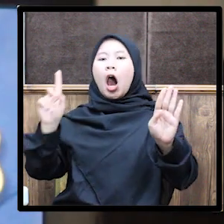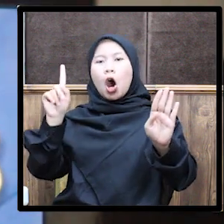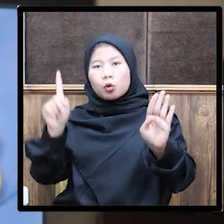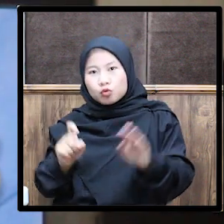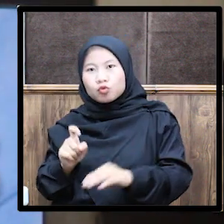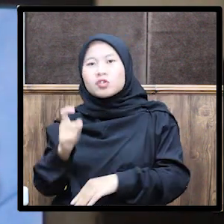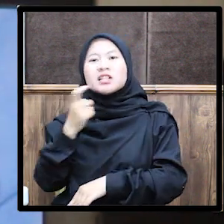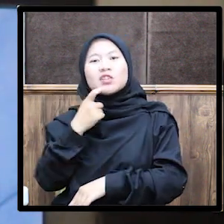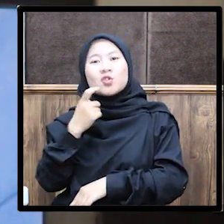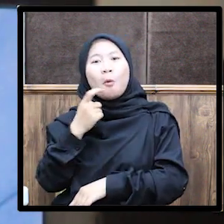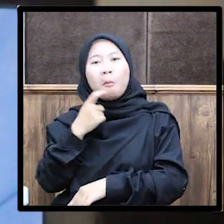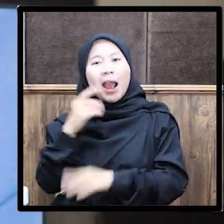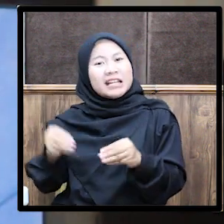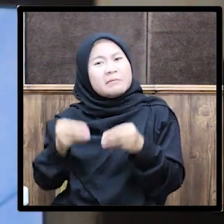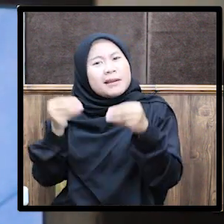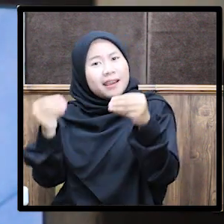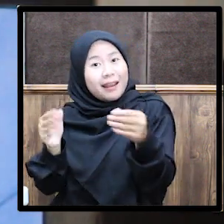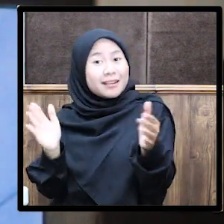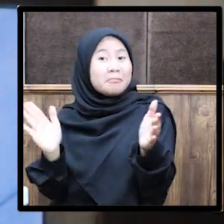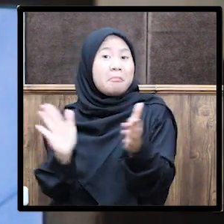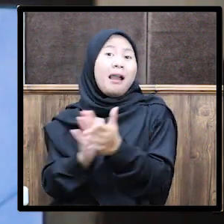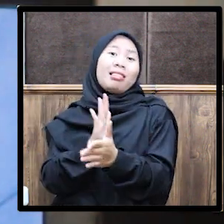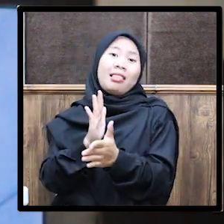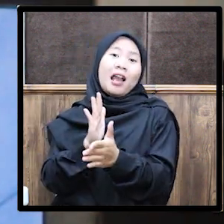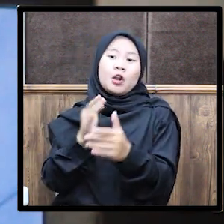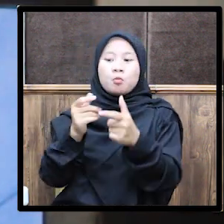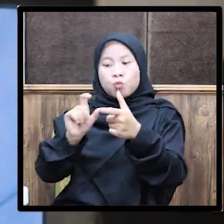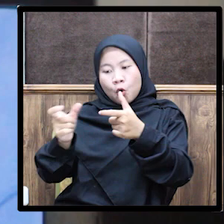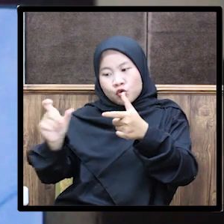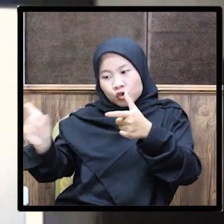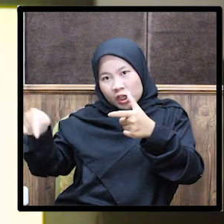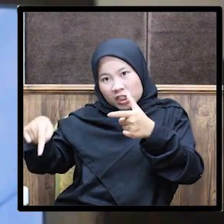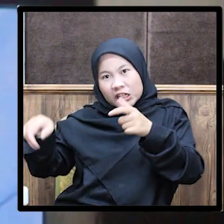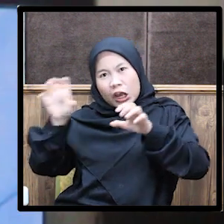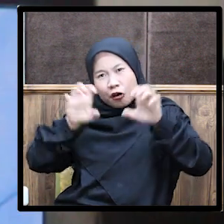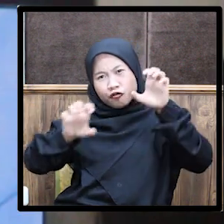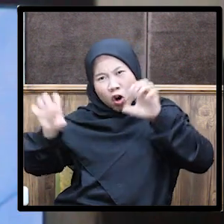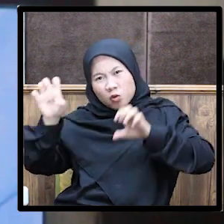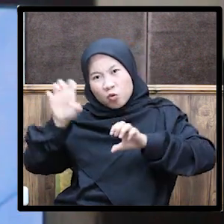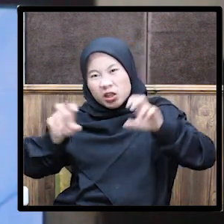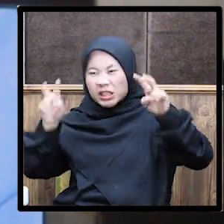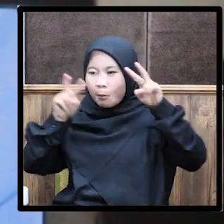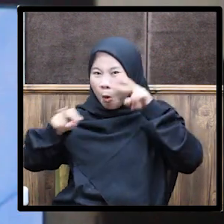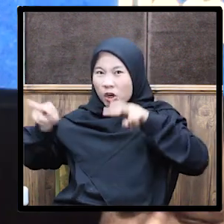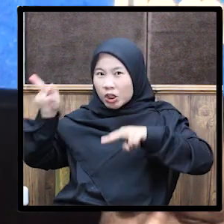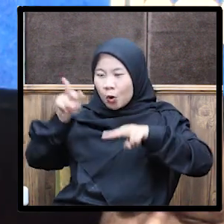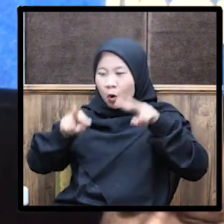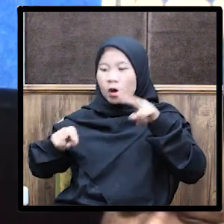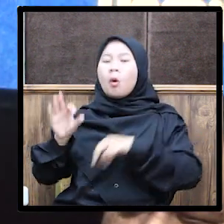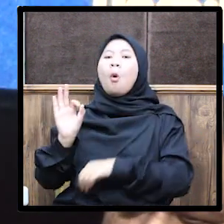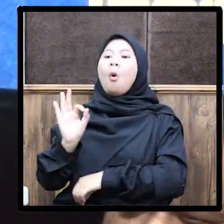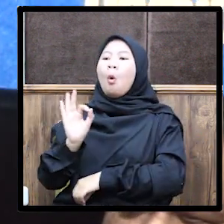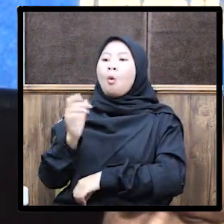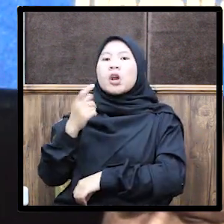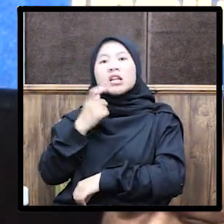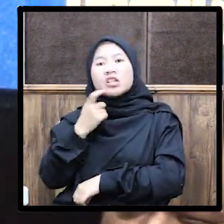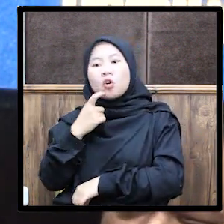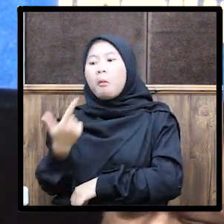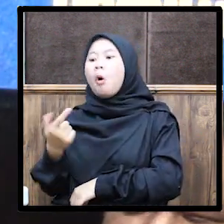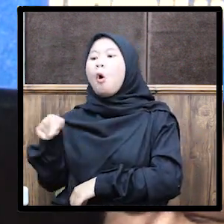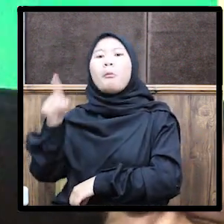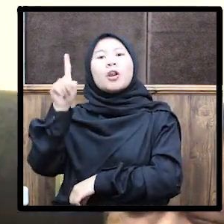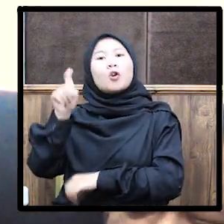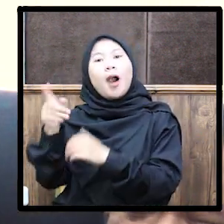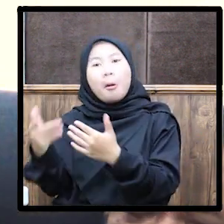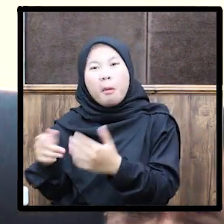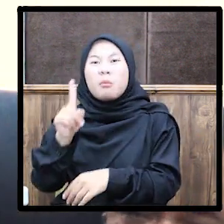dicoba, harus dibuka, diberi kesempatan. Dari proses itu kita evaluasi, oh, ternyata kita butuh ini loh. Kalau nggak dicoba, kapan kita